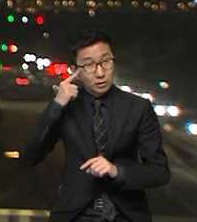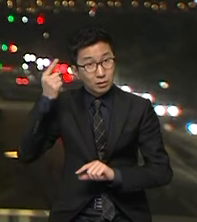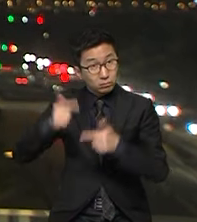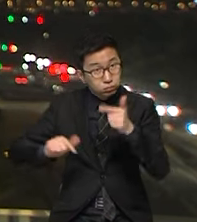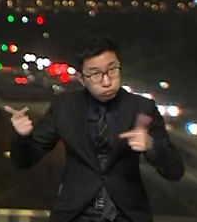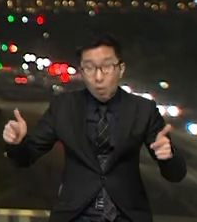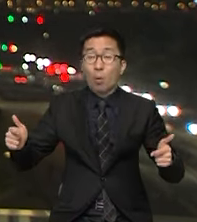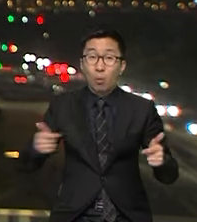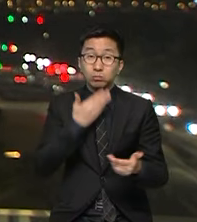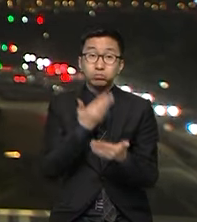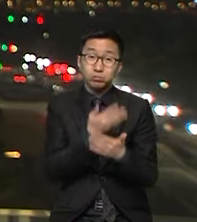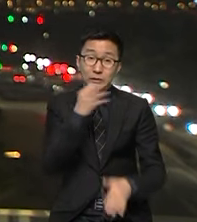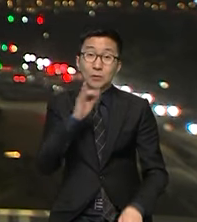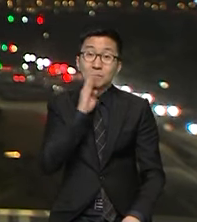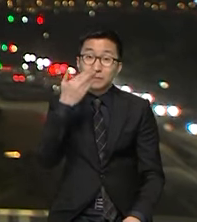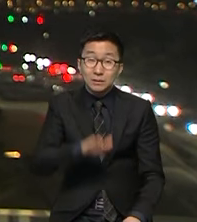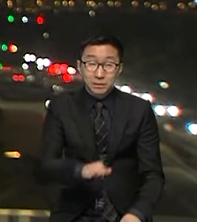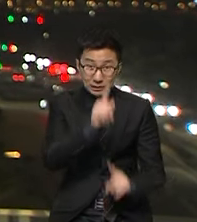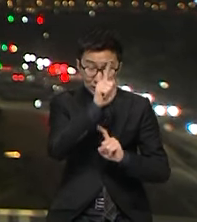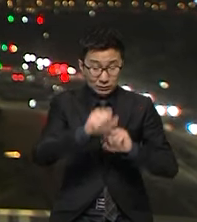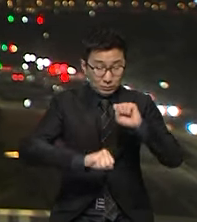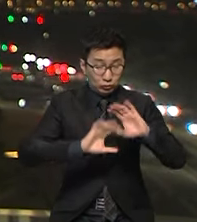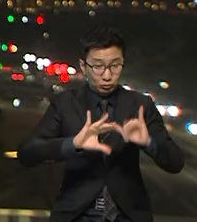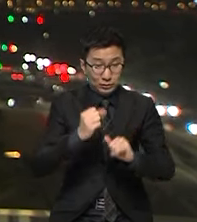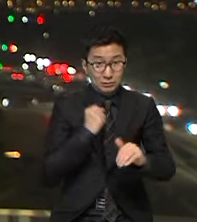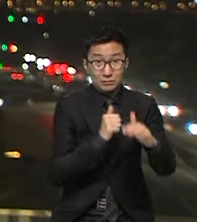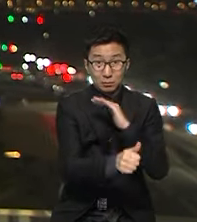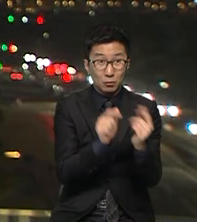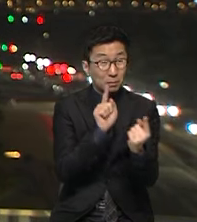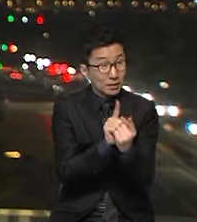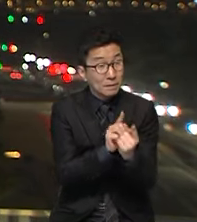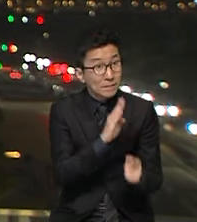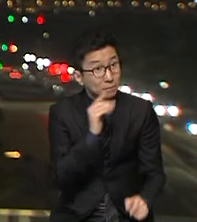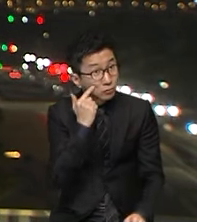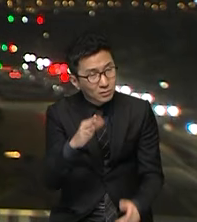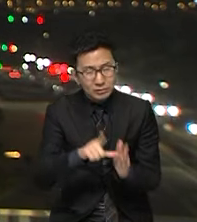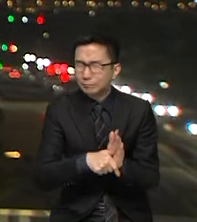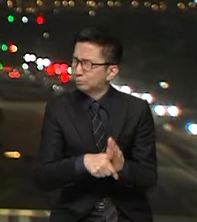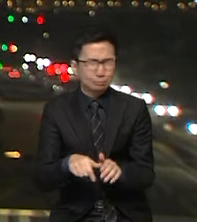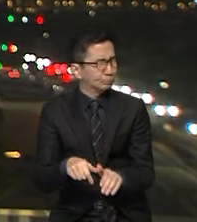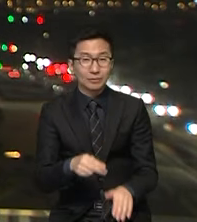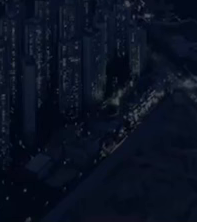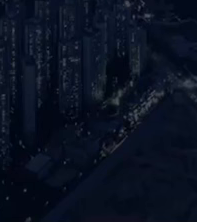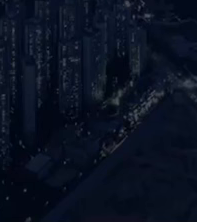특정인을 전제로 한 계획은 없다며 선을 그었습니다. SBS 안희재입니다.